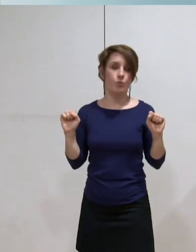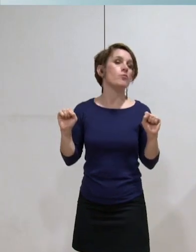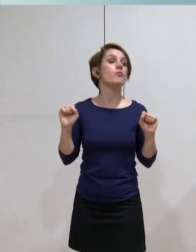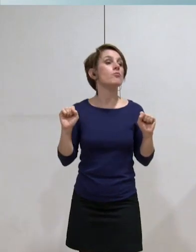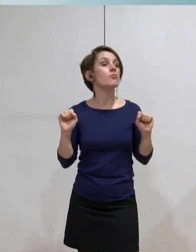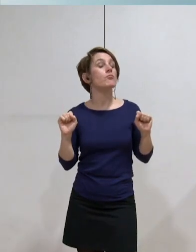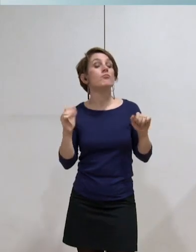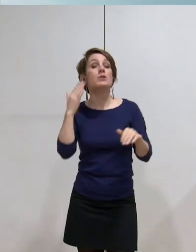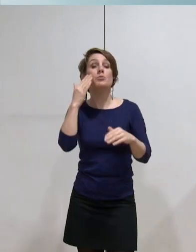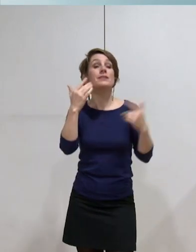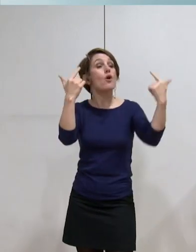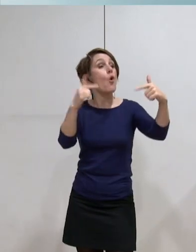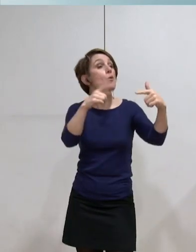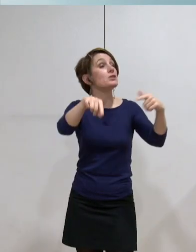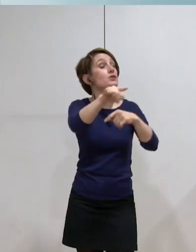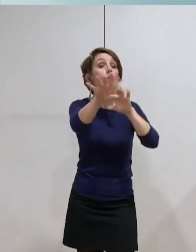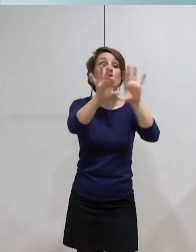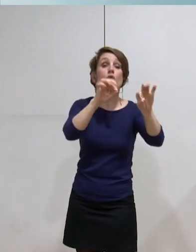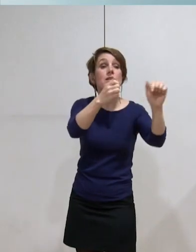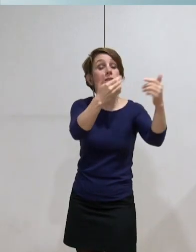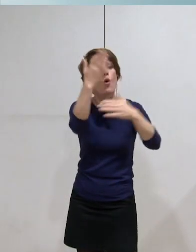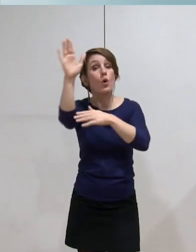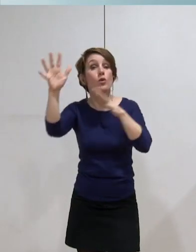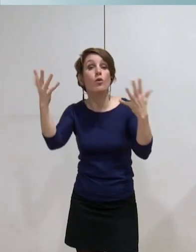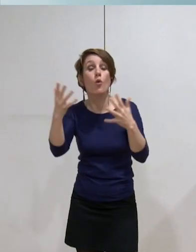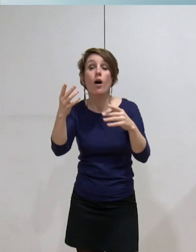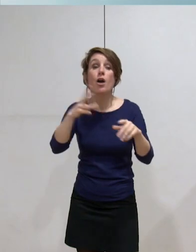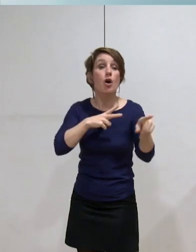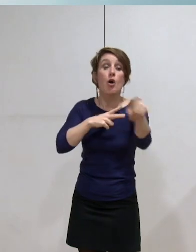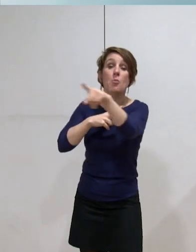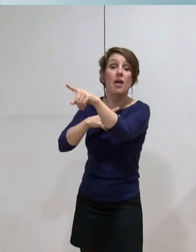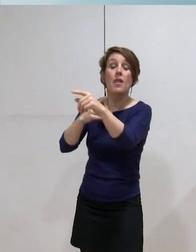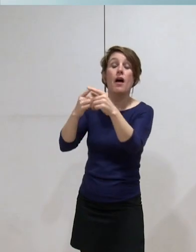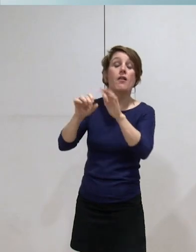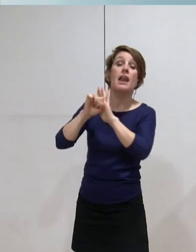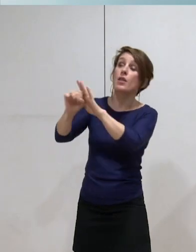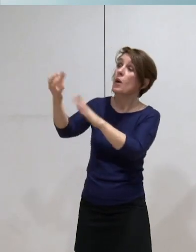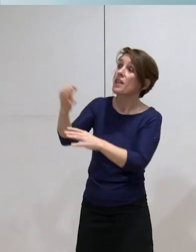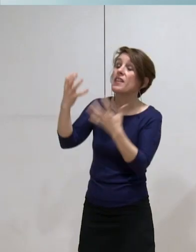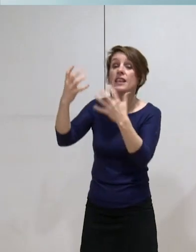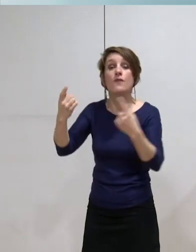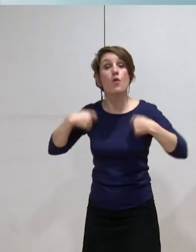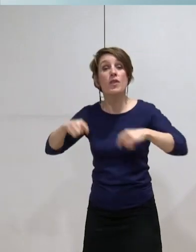à démontrer on a entendu parler de baisser des dépenses mais lesquelles les écoles les